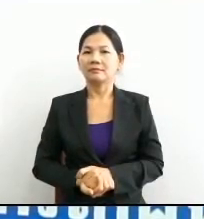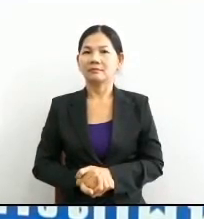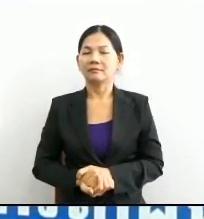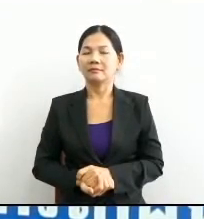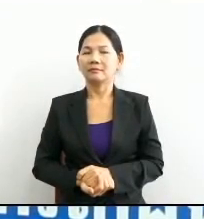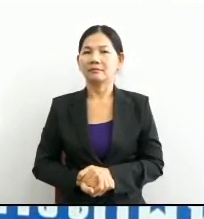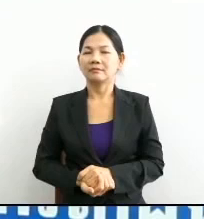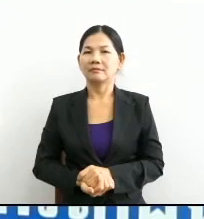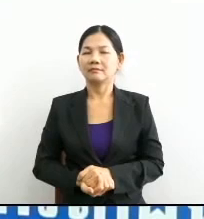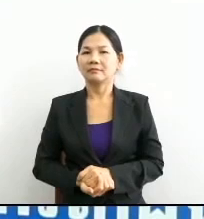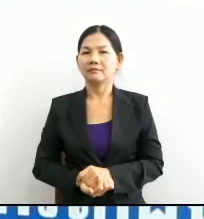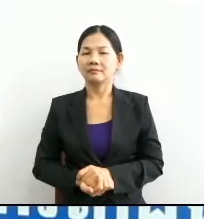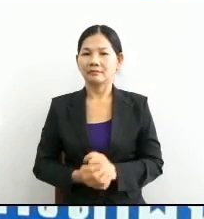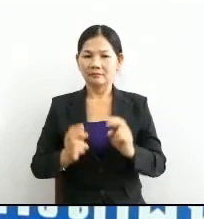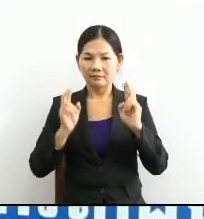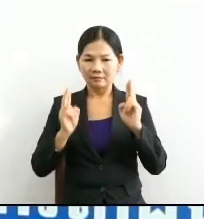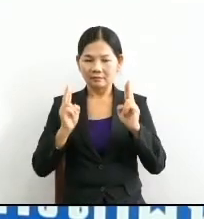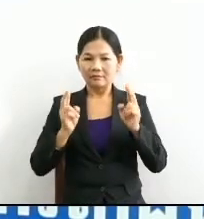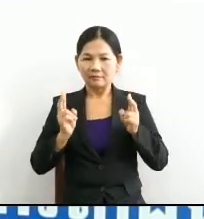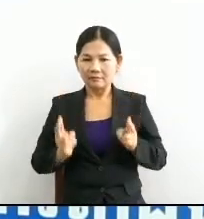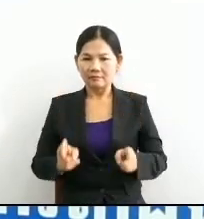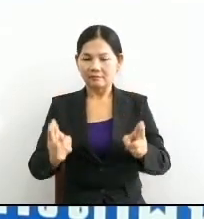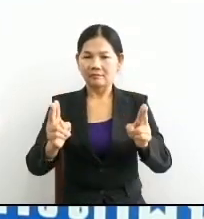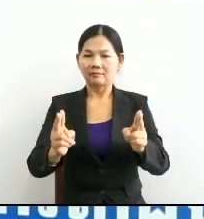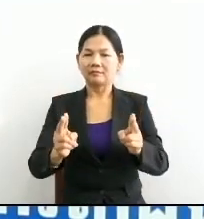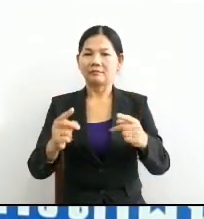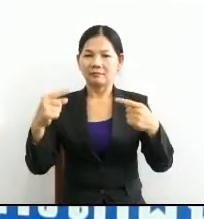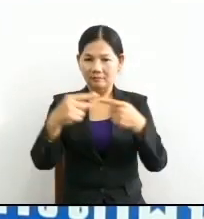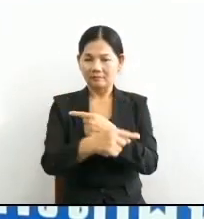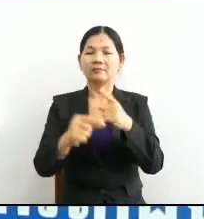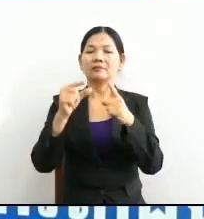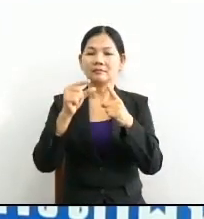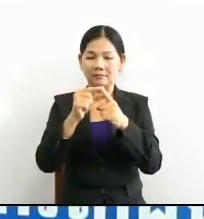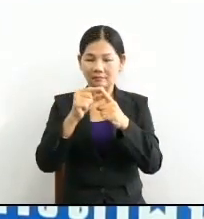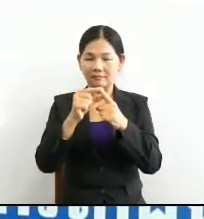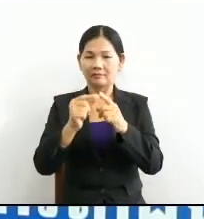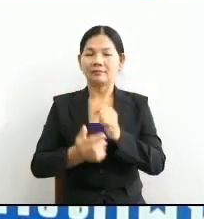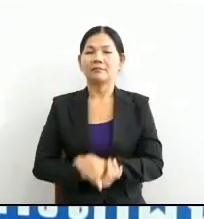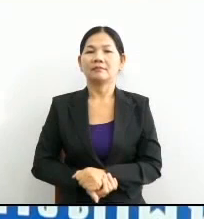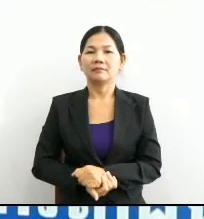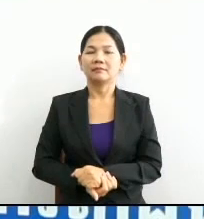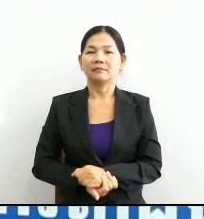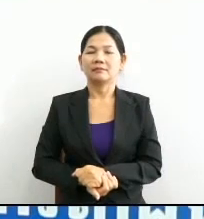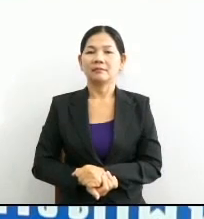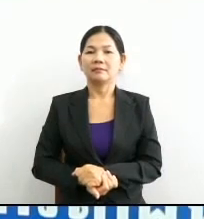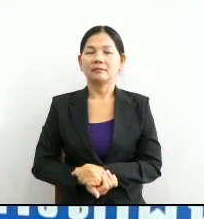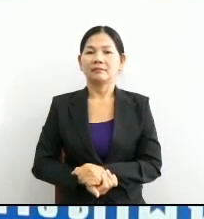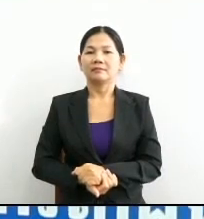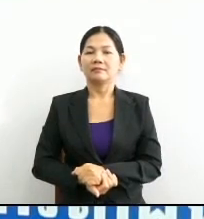riêng ta rút rét nè nên khổ ấy con rốt được luôn ai con chả lạt á hổ khớn rút rét tôi